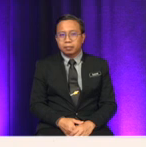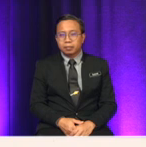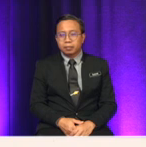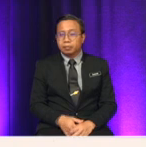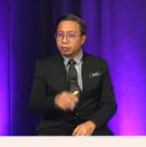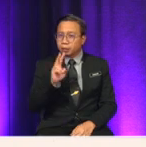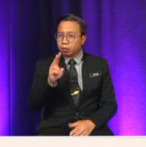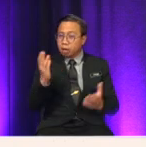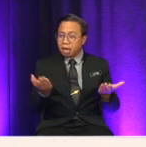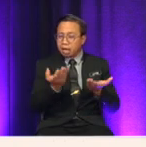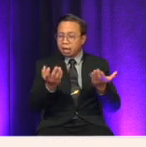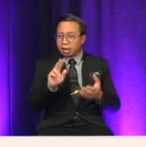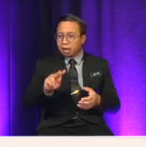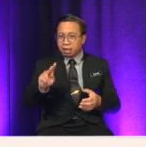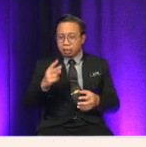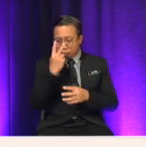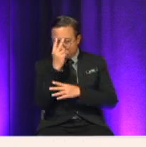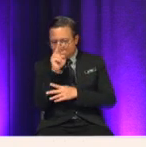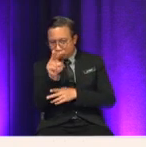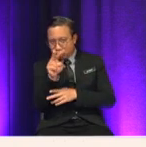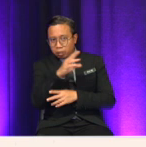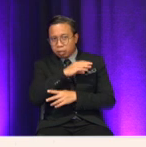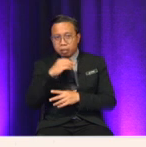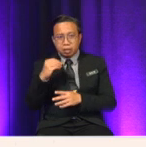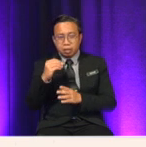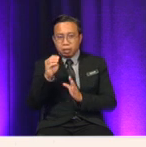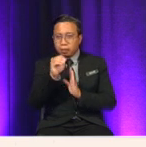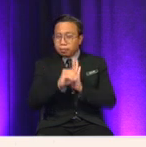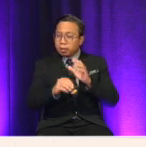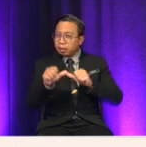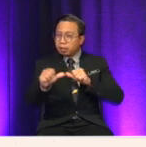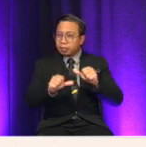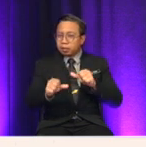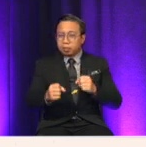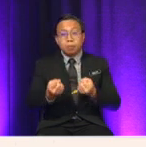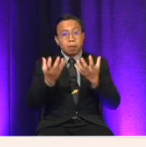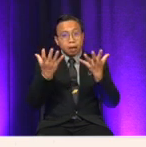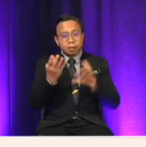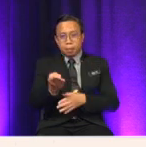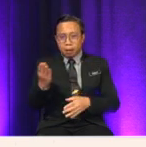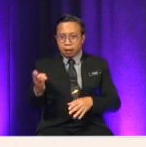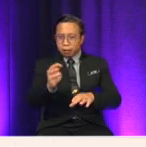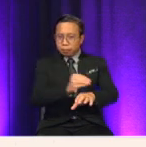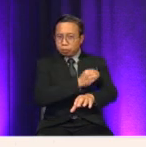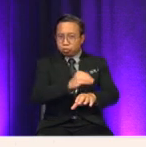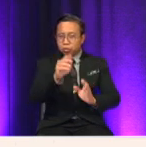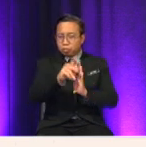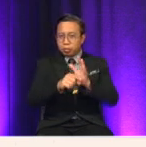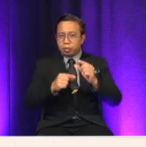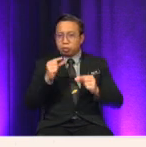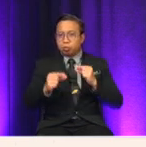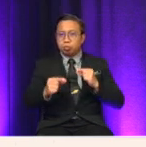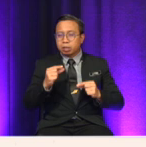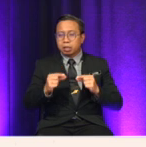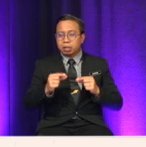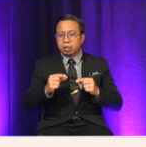Yang kedua, menggalakkan kanak-kanak meneroka dan mengeksperimen pelbagai bahan muzik termasuk penggunaan anggota tubuh